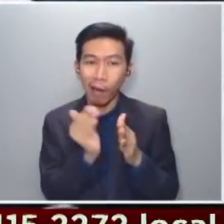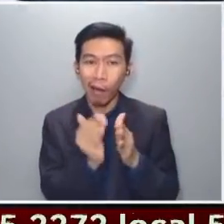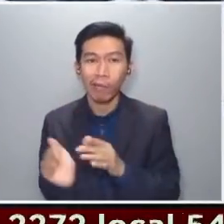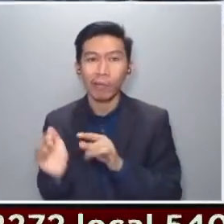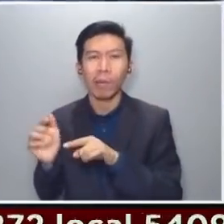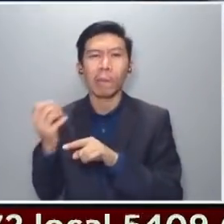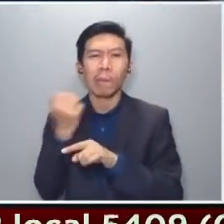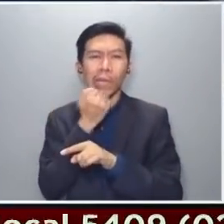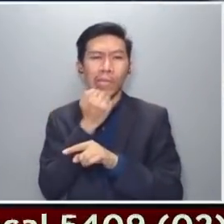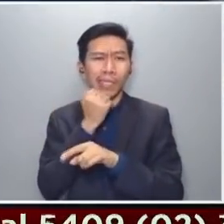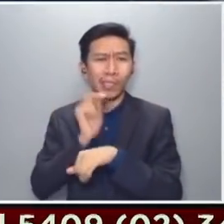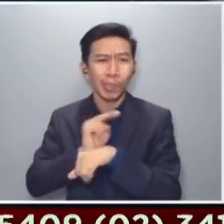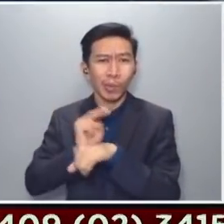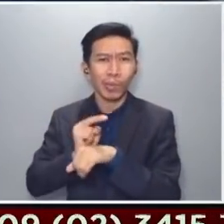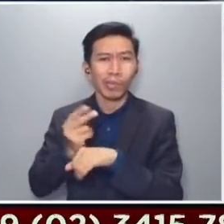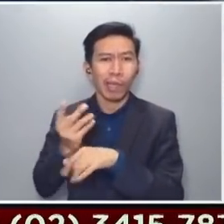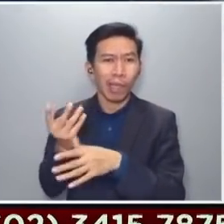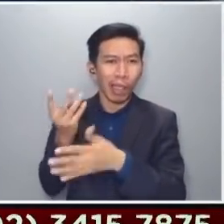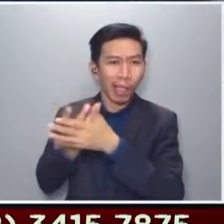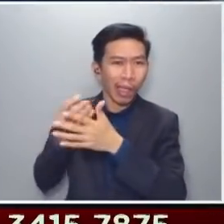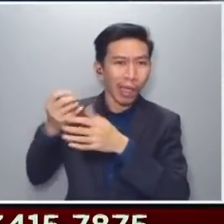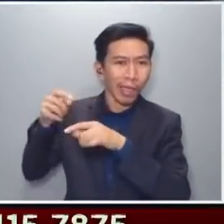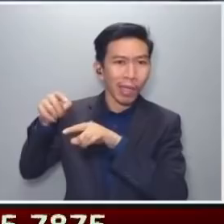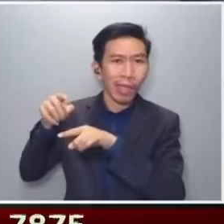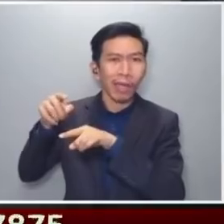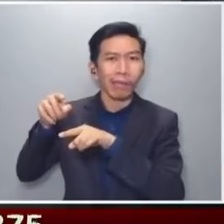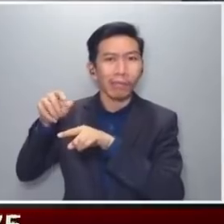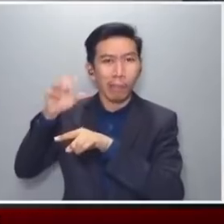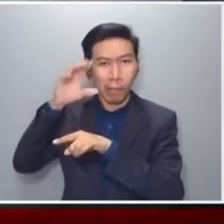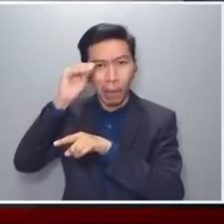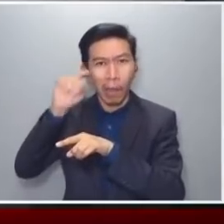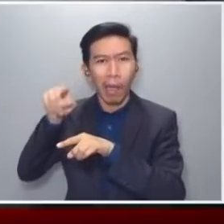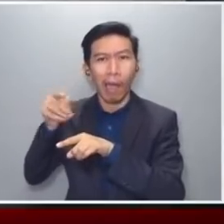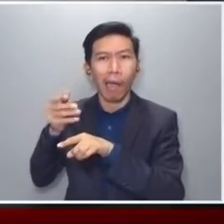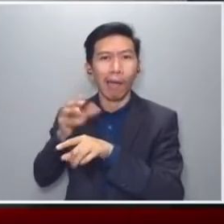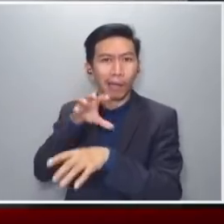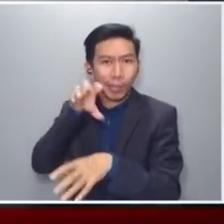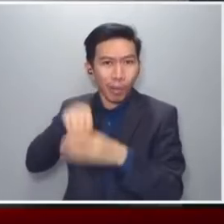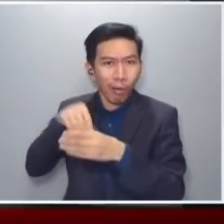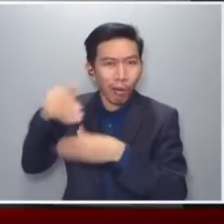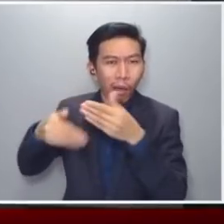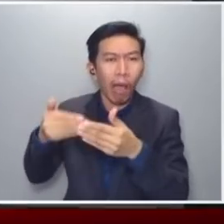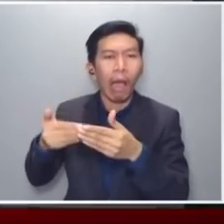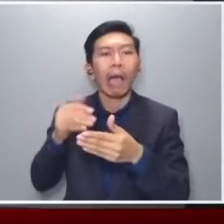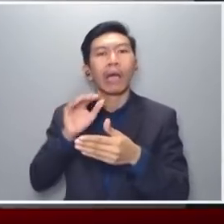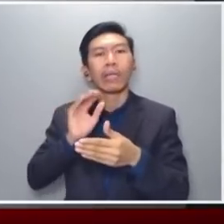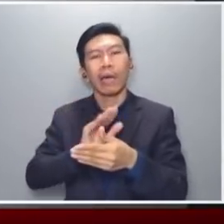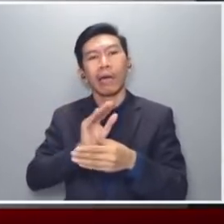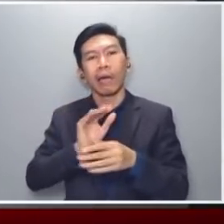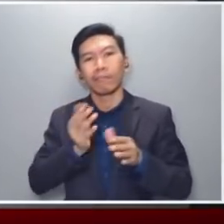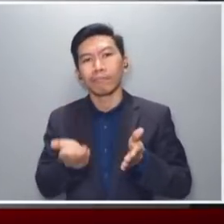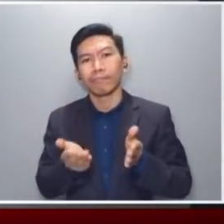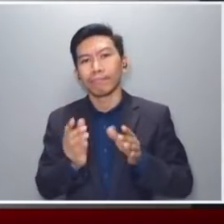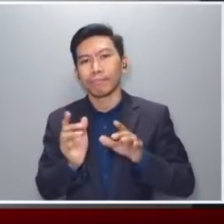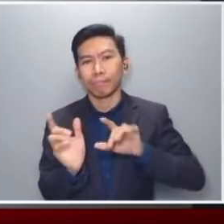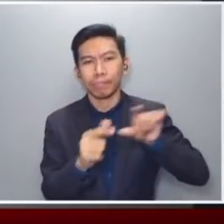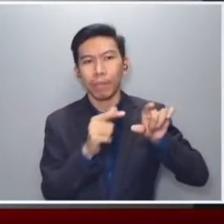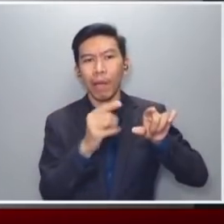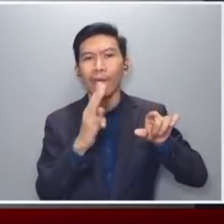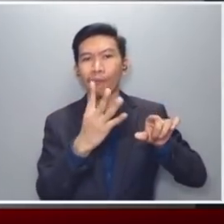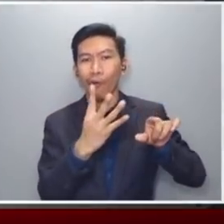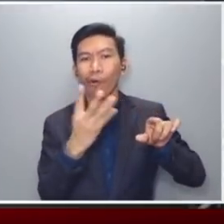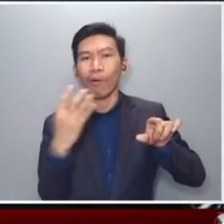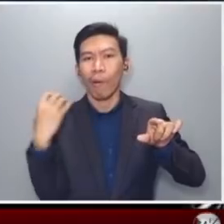operation ang presong si Junaire De Sena bilang operatiba. Dahil dyan, kinasuhan ng consenting to evasion ang 4 na opisyal ng